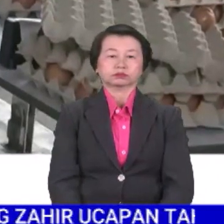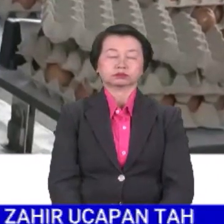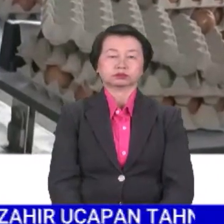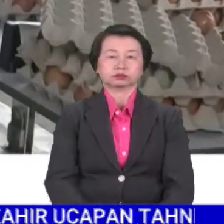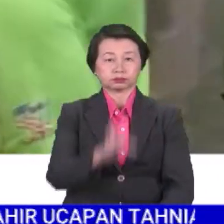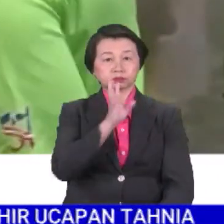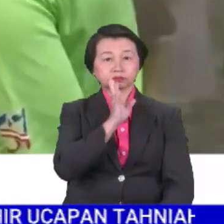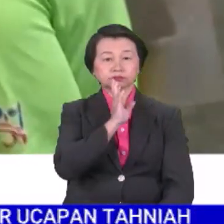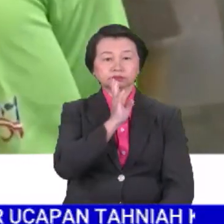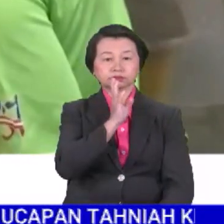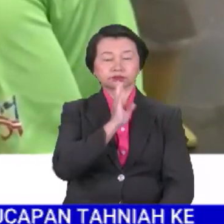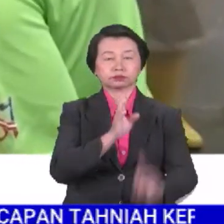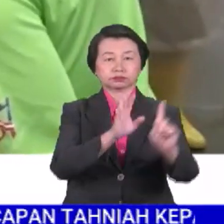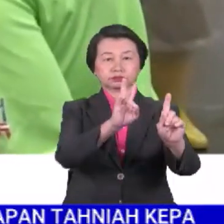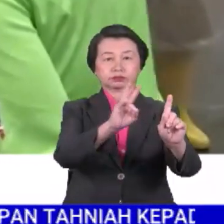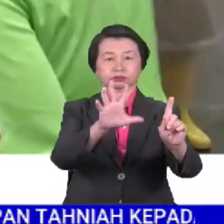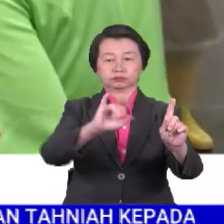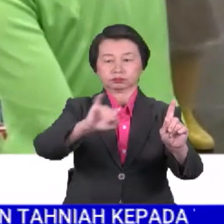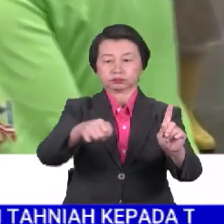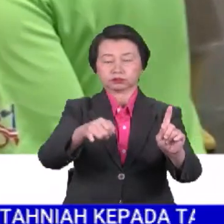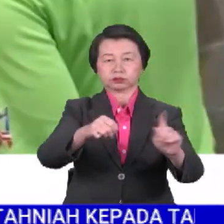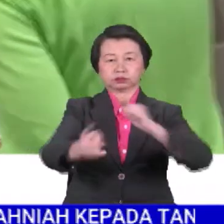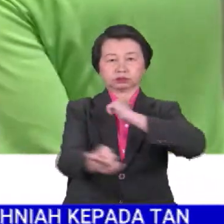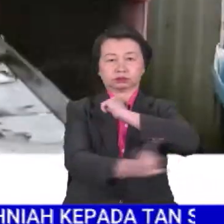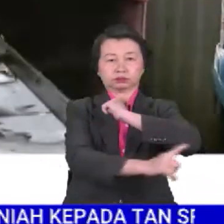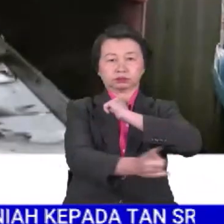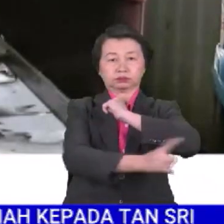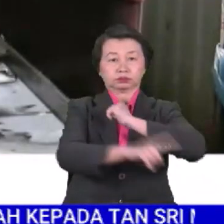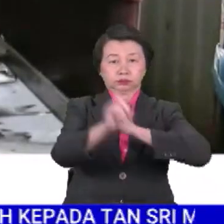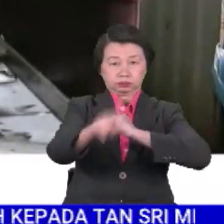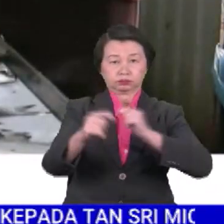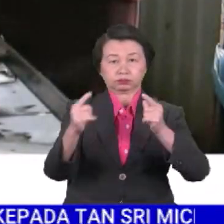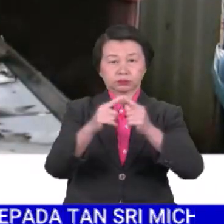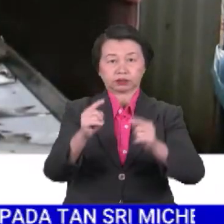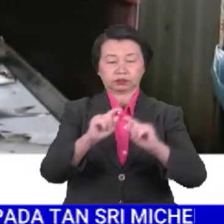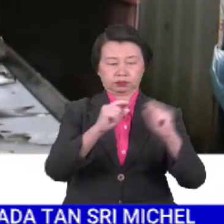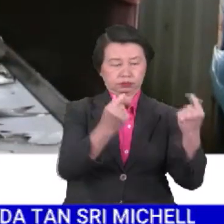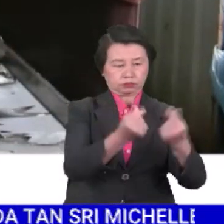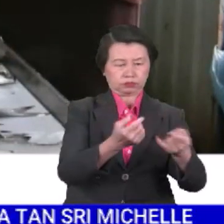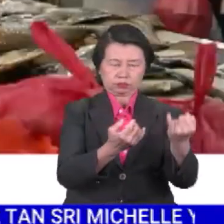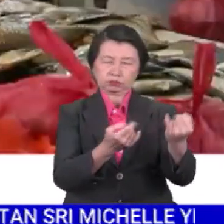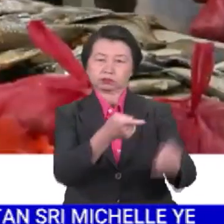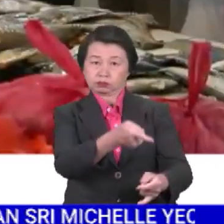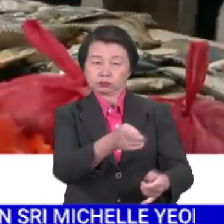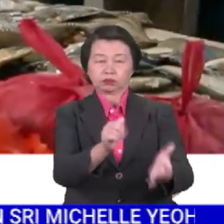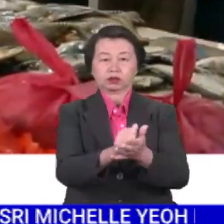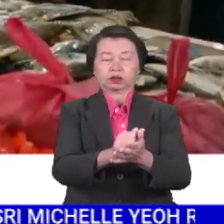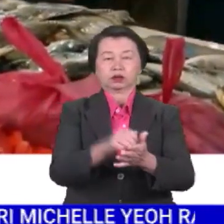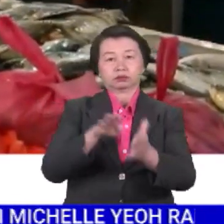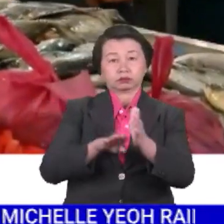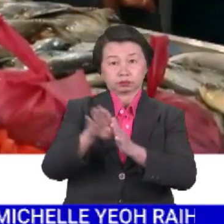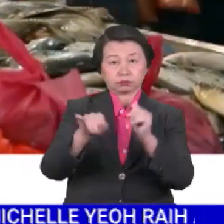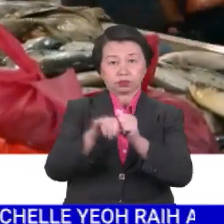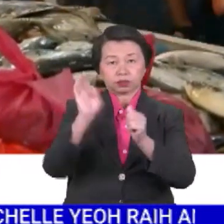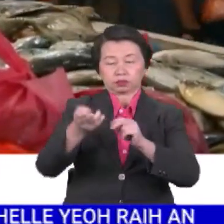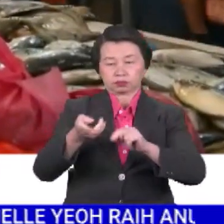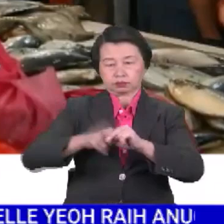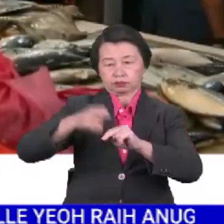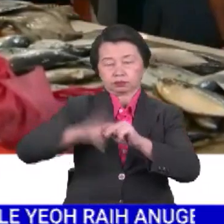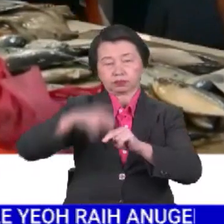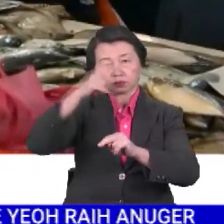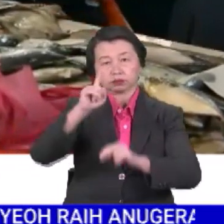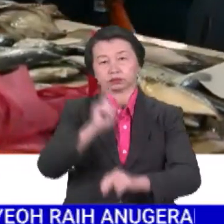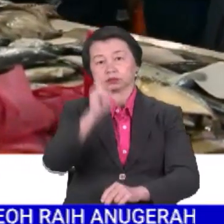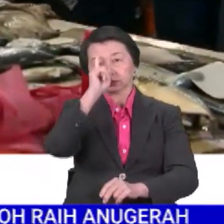tampaknya 175 juta Ringgit penalti telah dikenakan kepada Cindy cake berkenaan prestasi tersebut akan ditingkatkan